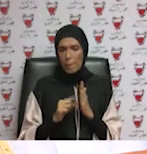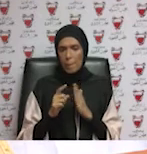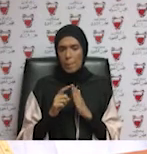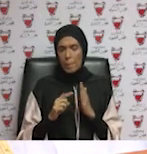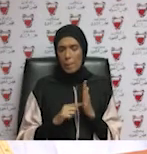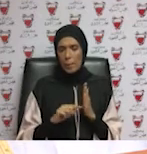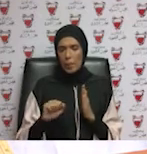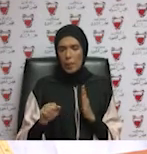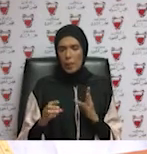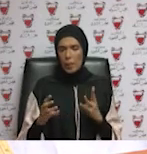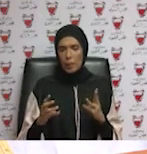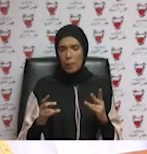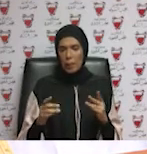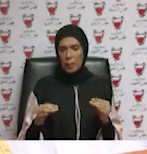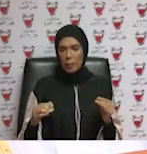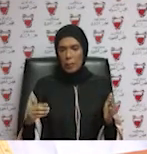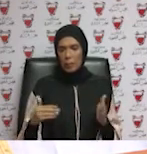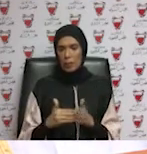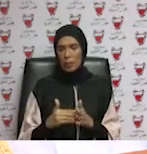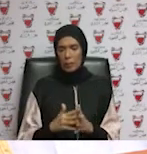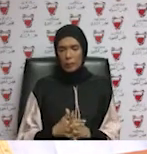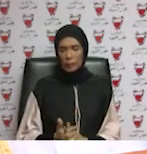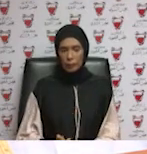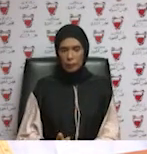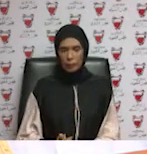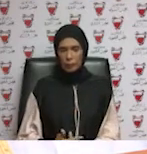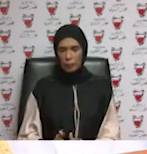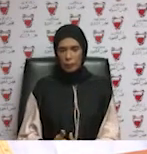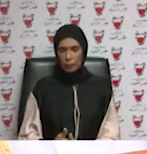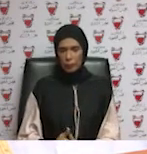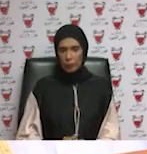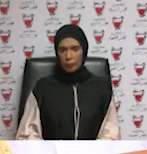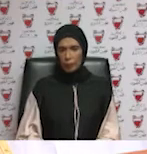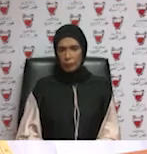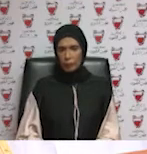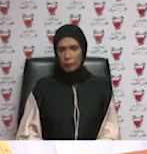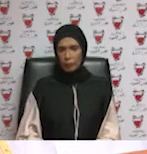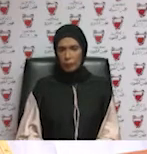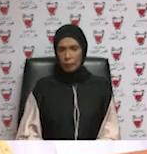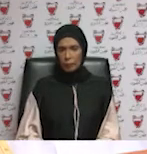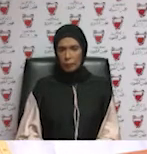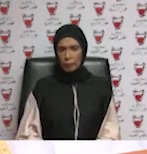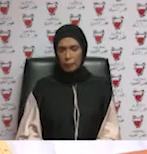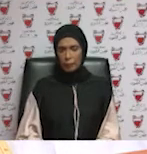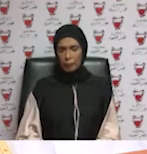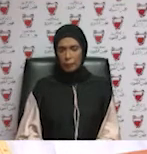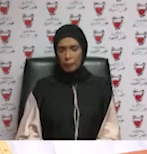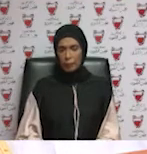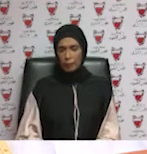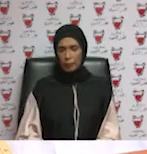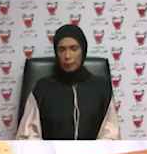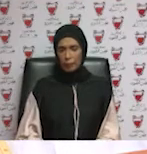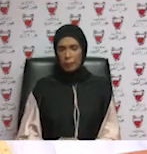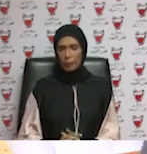متعلقة بحسابات الختامية. اسمح لي مع الرئيس أني أطول شوي عشان نعطي نوع من الآلية المتبعة. إحنا عندنا في